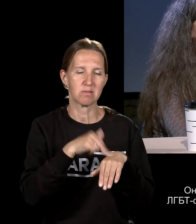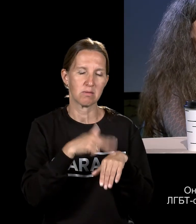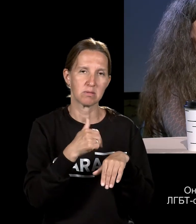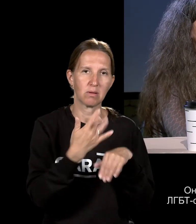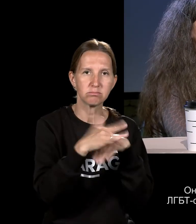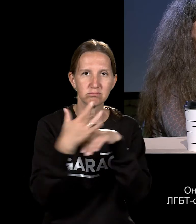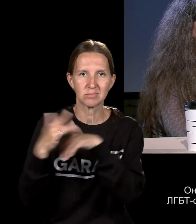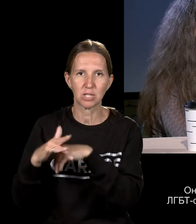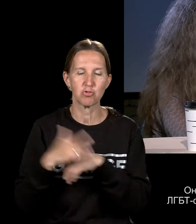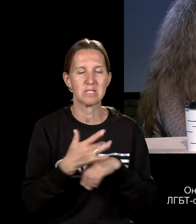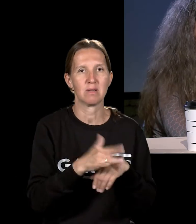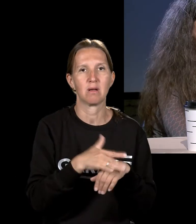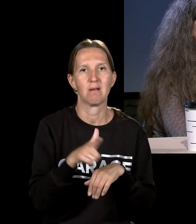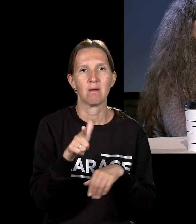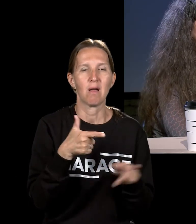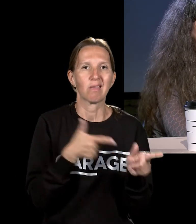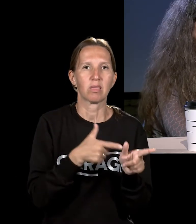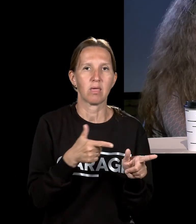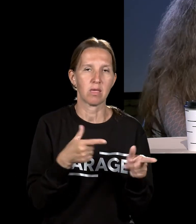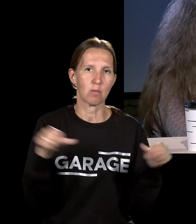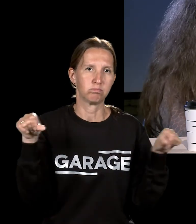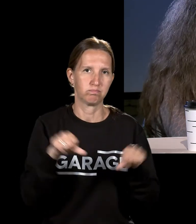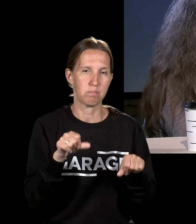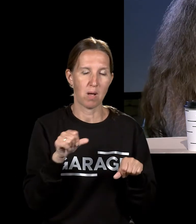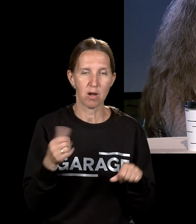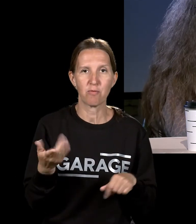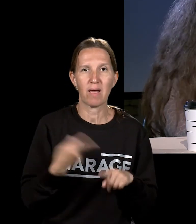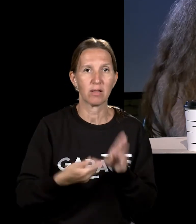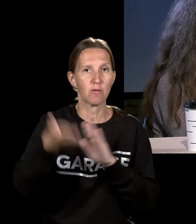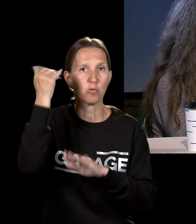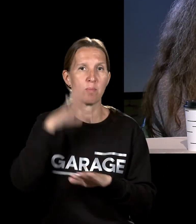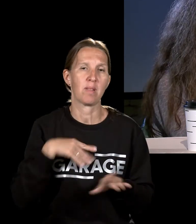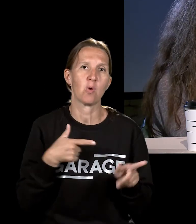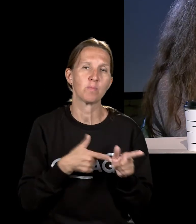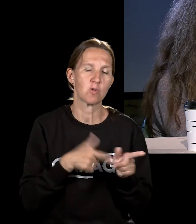полицейских зачисток гей-баров, это было там, это было в то время,